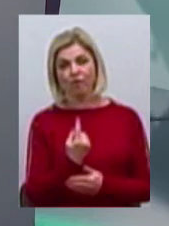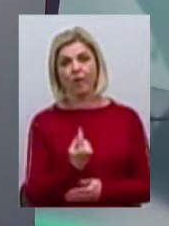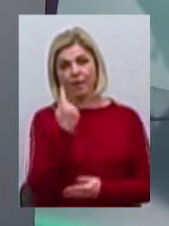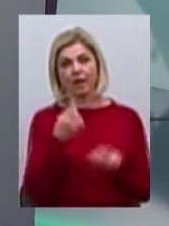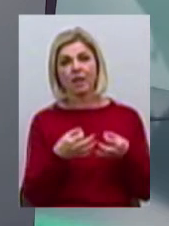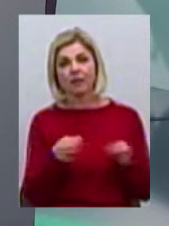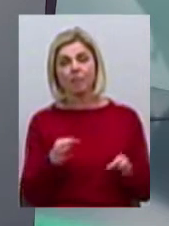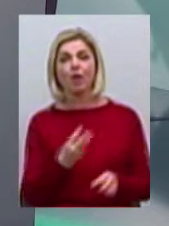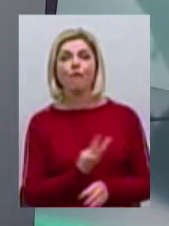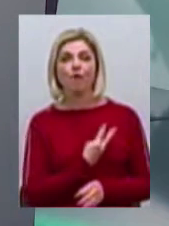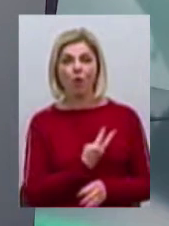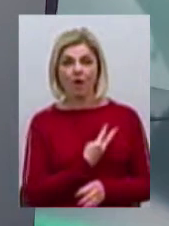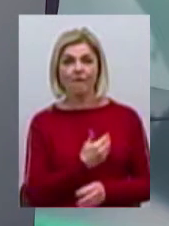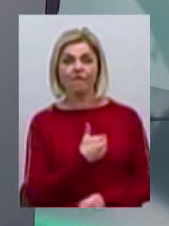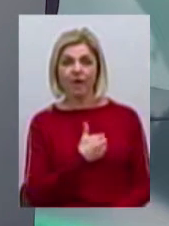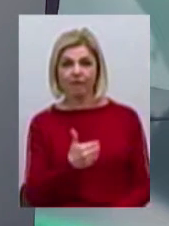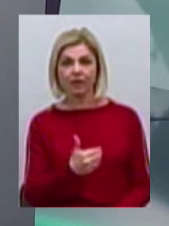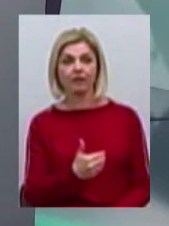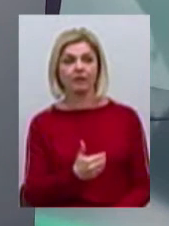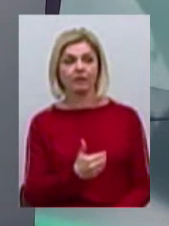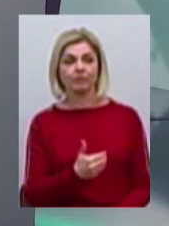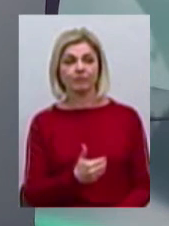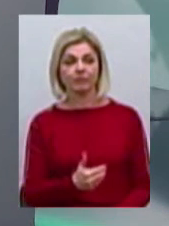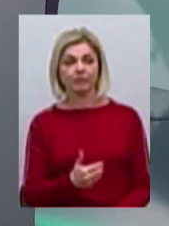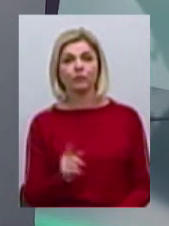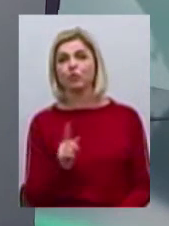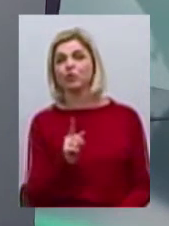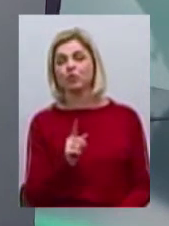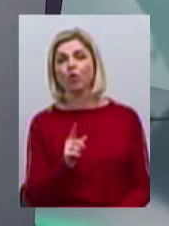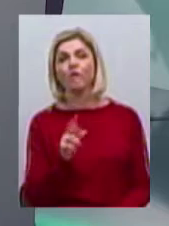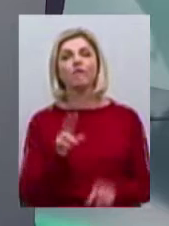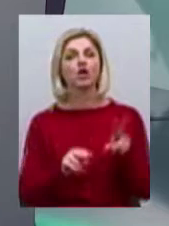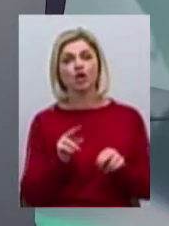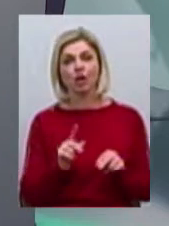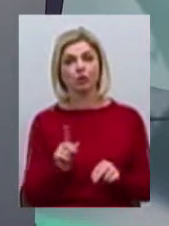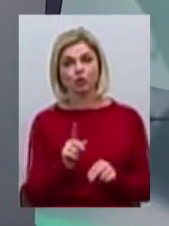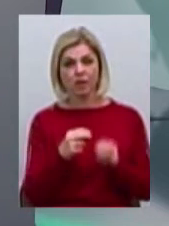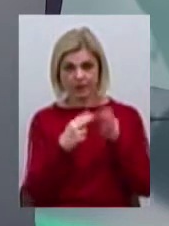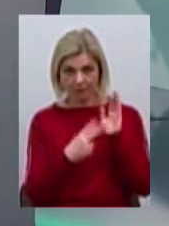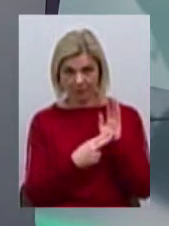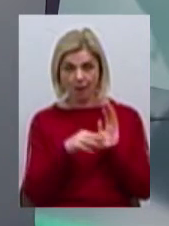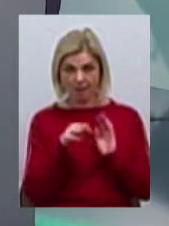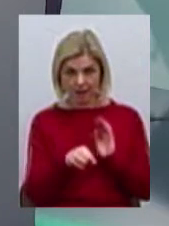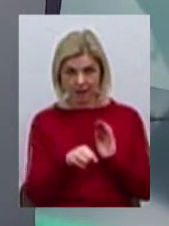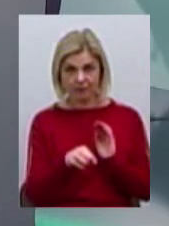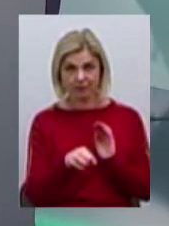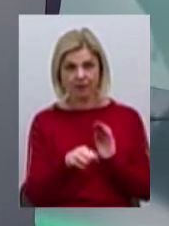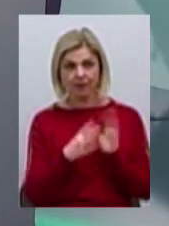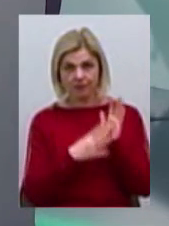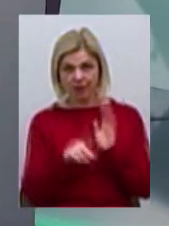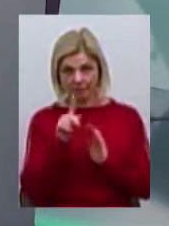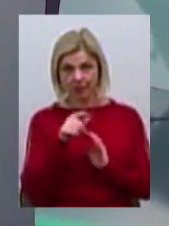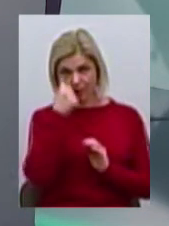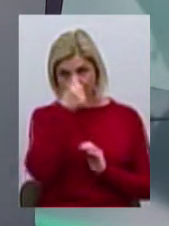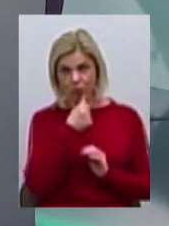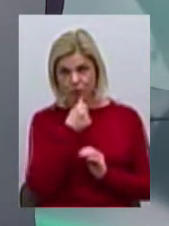волевиявлення. Логічніше, що ним вважати? 17 березня 91-го року.